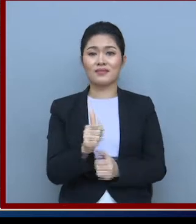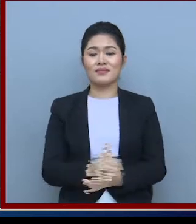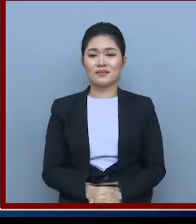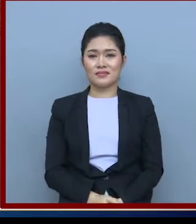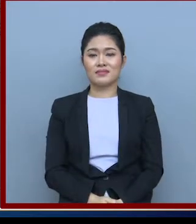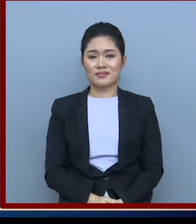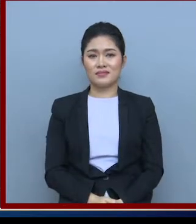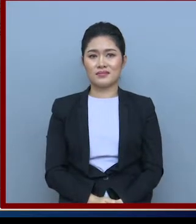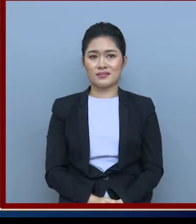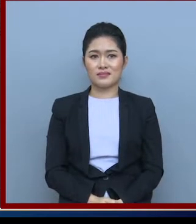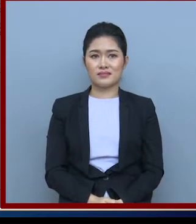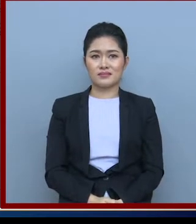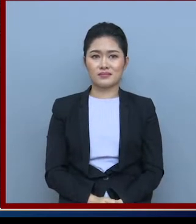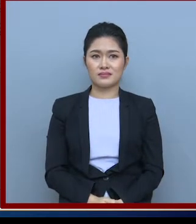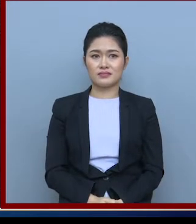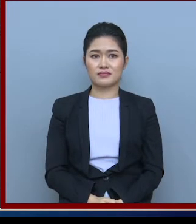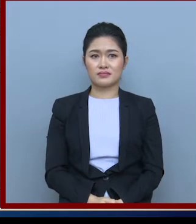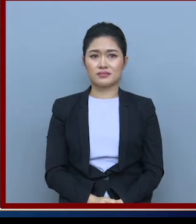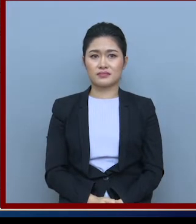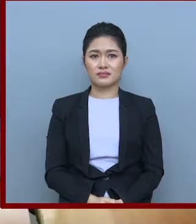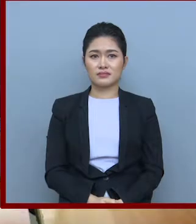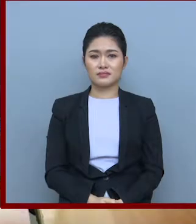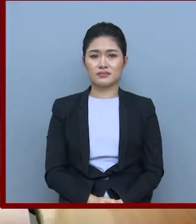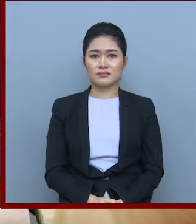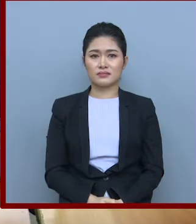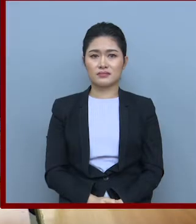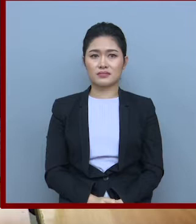ครับไปต่อนะครับ